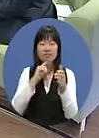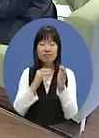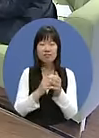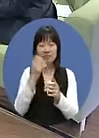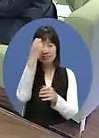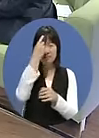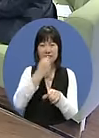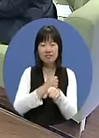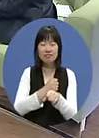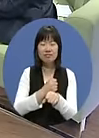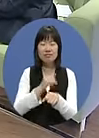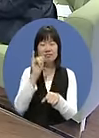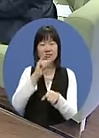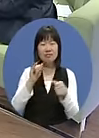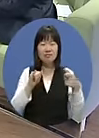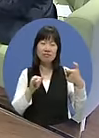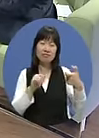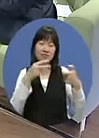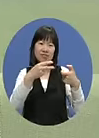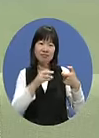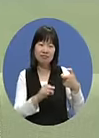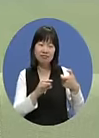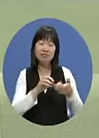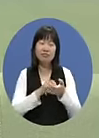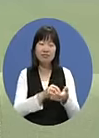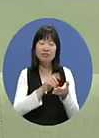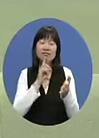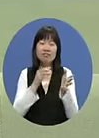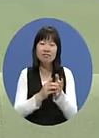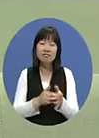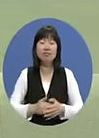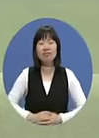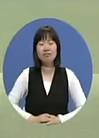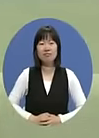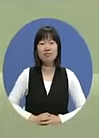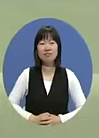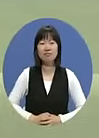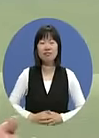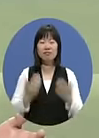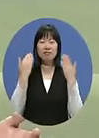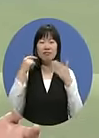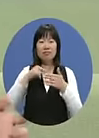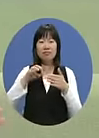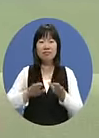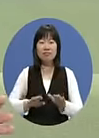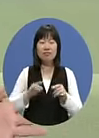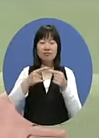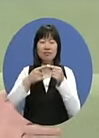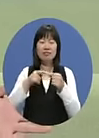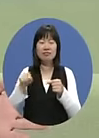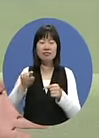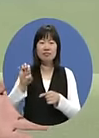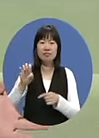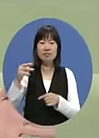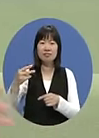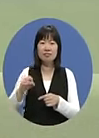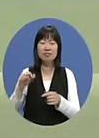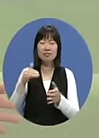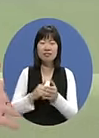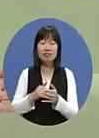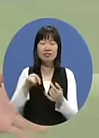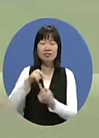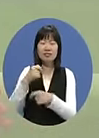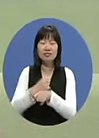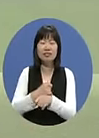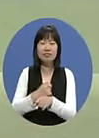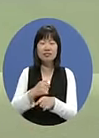1학년 때는 전교 60등으로 입학을 했고요. 네. 와, 60등. 네, 그래서 학교에서 이제 1등부터 40등까지 네. 운영을